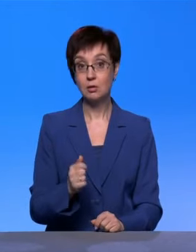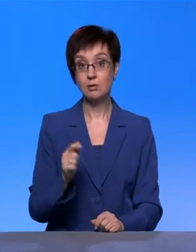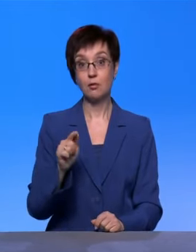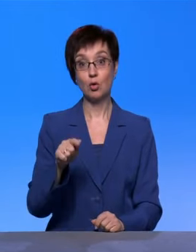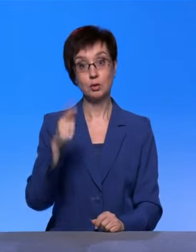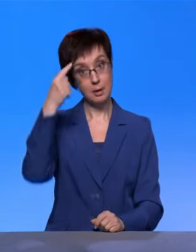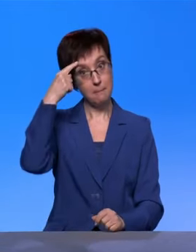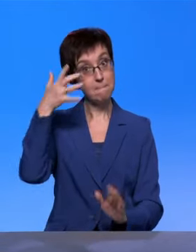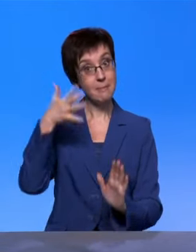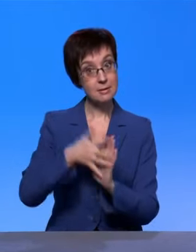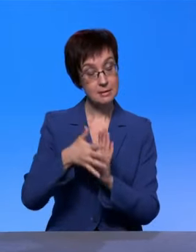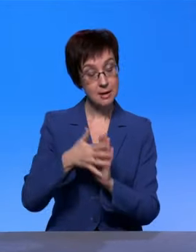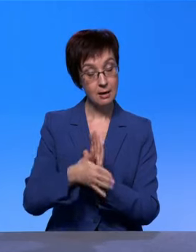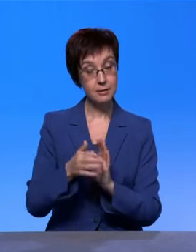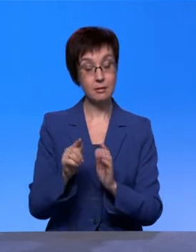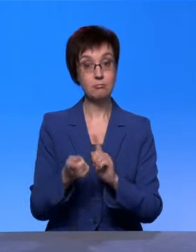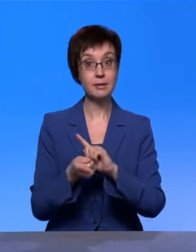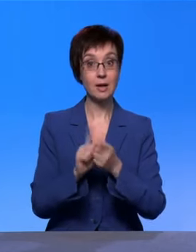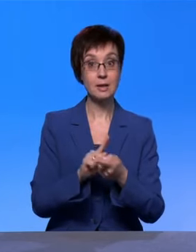мнемотехникой, то есть запоминанием. Знание